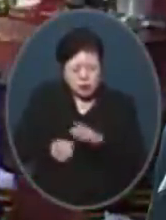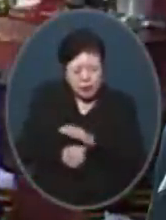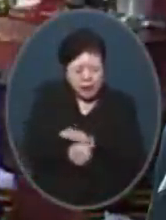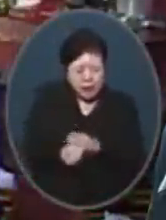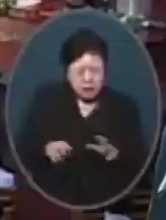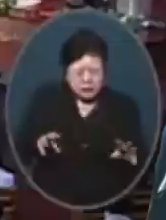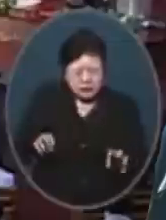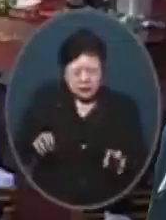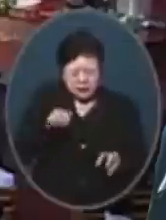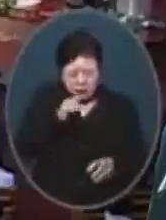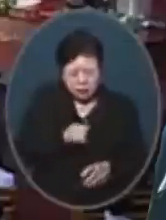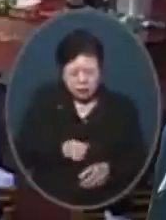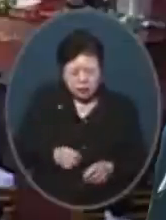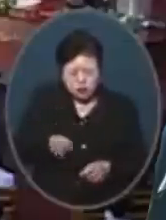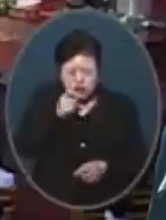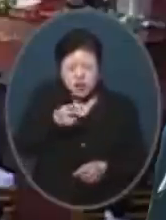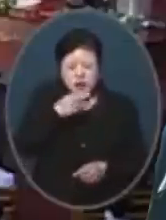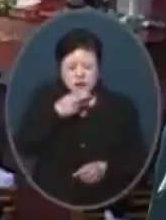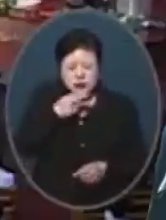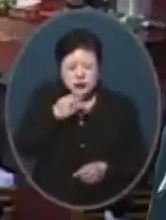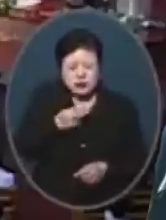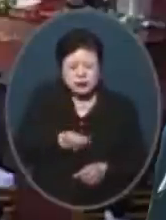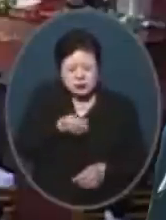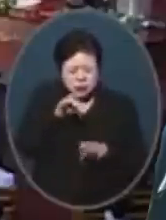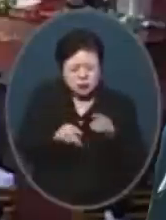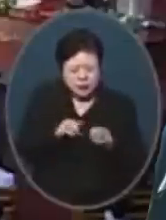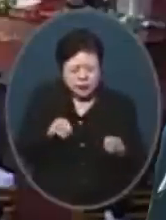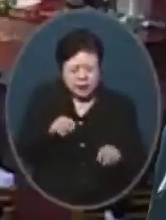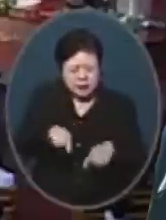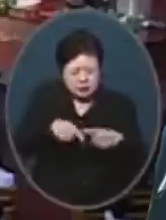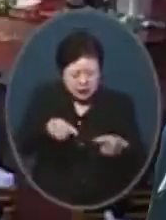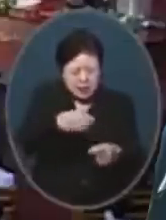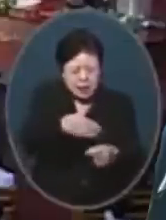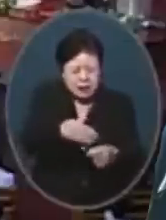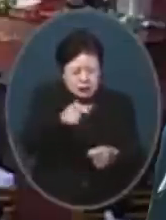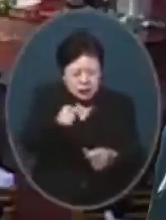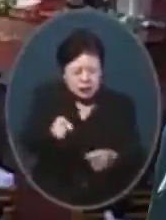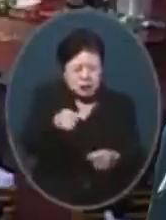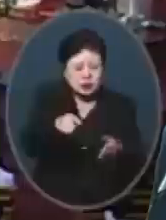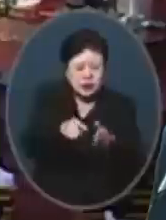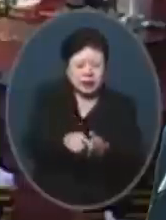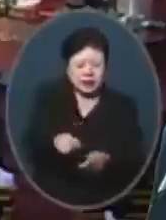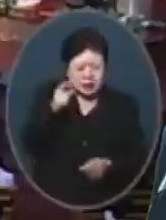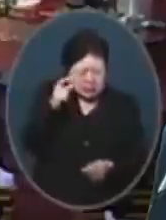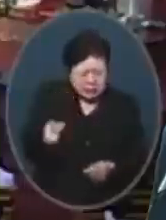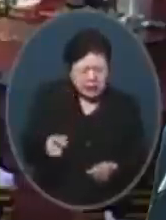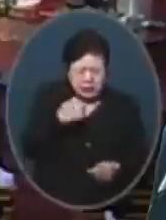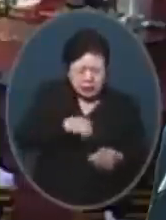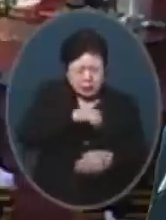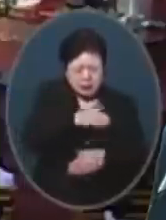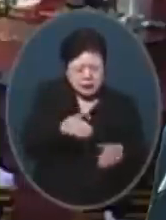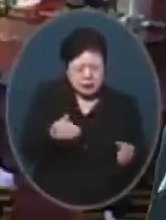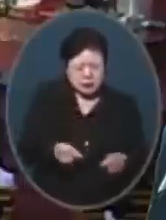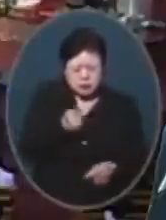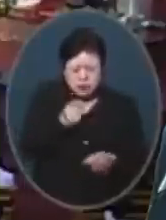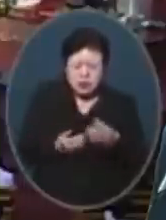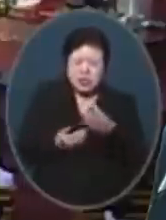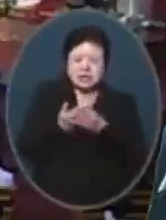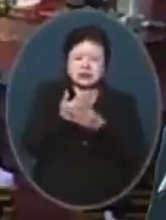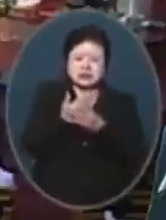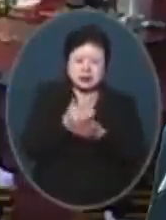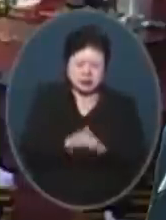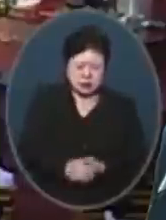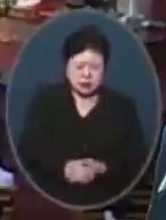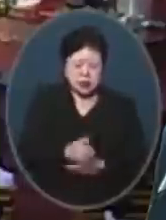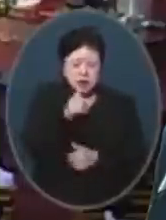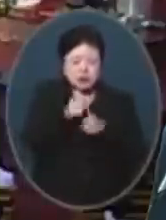있고 물이 없는 건조한 땅을 지나게 하셨으며 또 너를 위하여 단단한 반석에서 물을 내셨으며